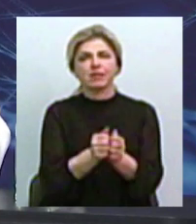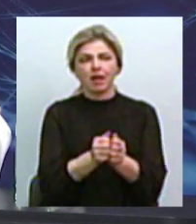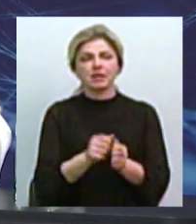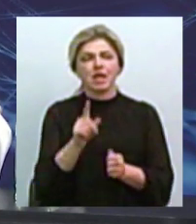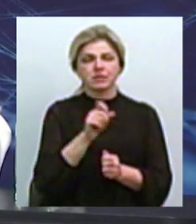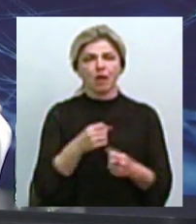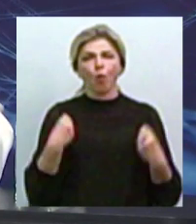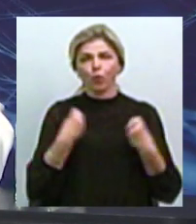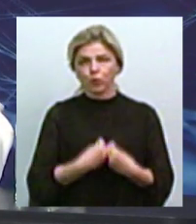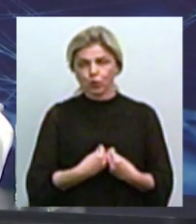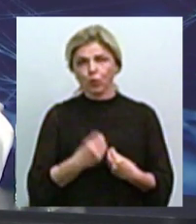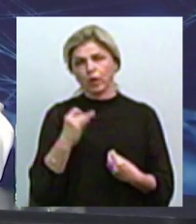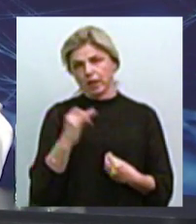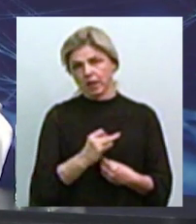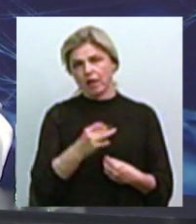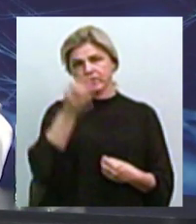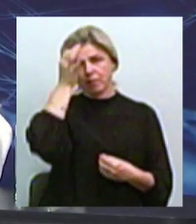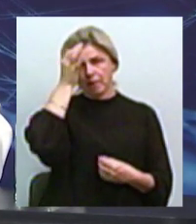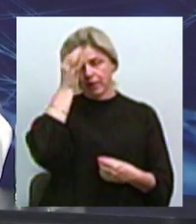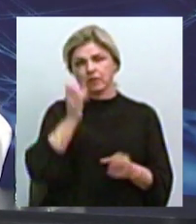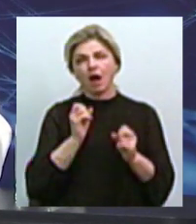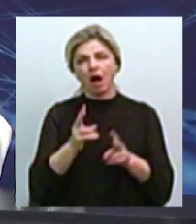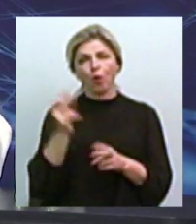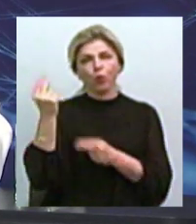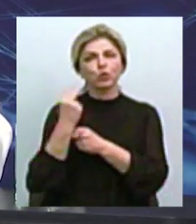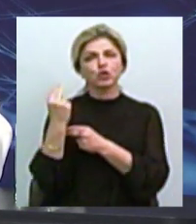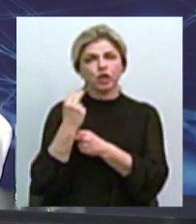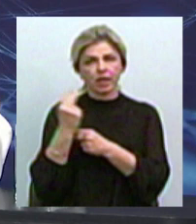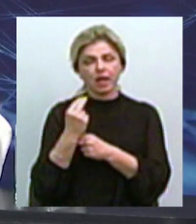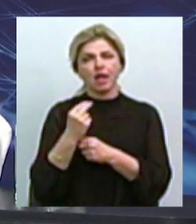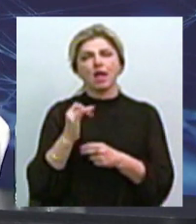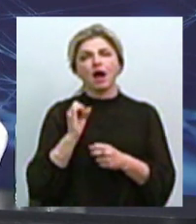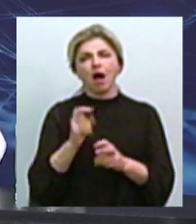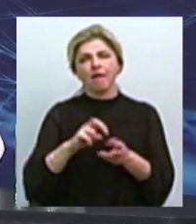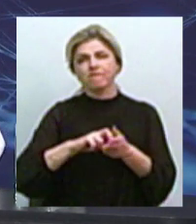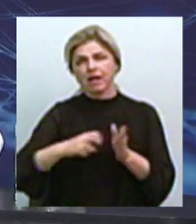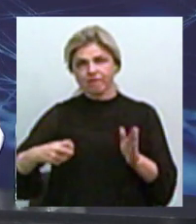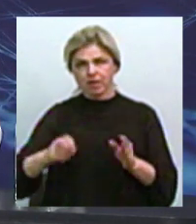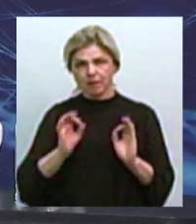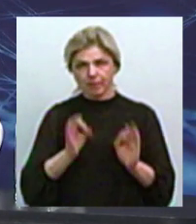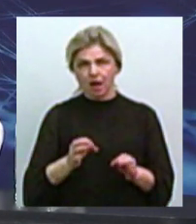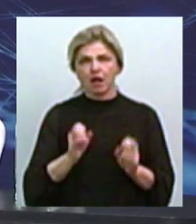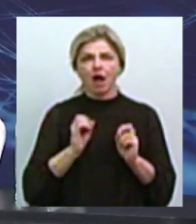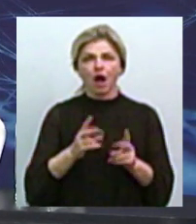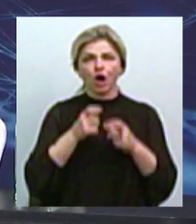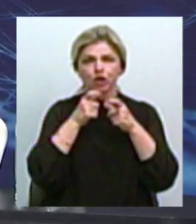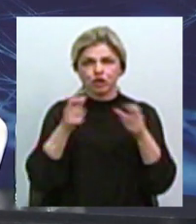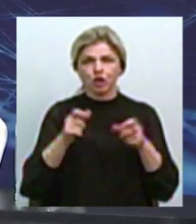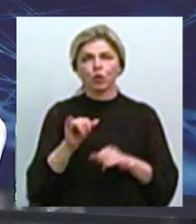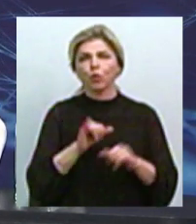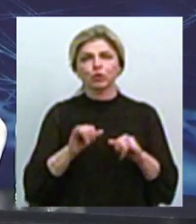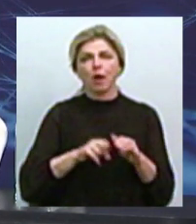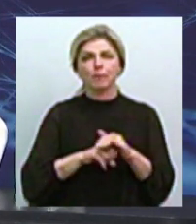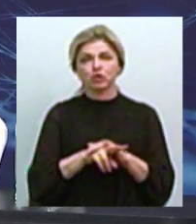куртку, и он опять-таки вспоминает, как учили вырываться правильно, и как учили кричать, и куда учили бежать при